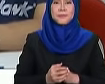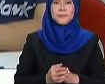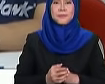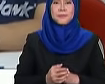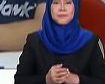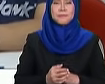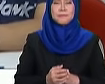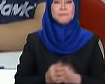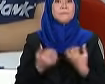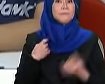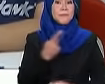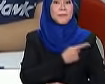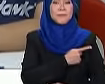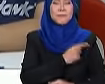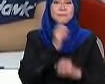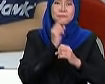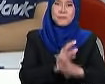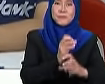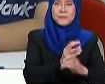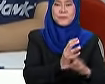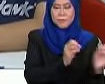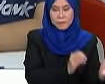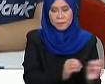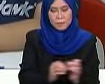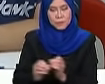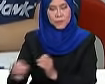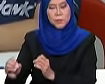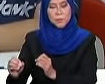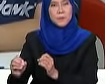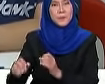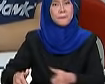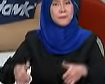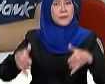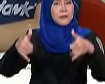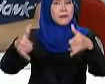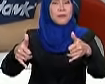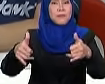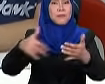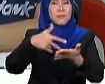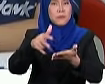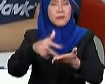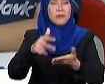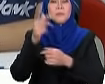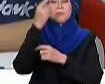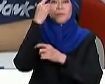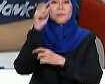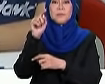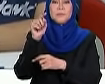mengambil inisiatif untuk ke menganjurkan piala tersebut karena untuk